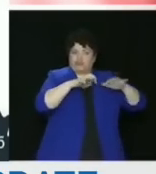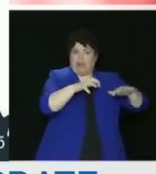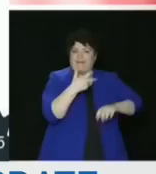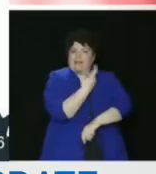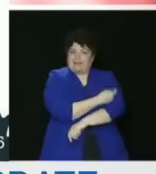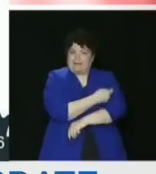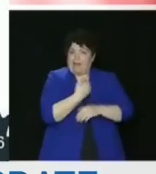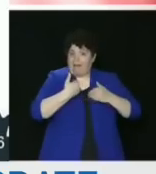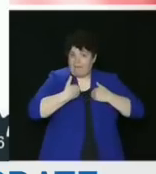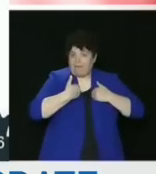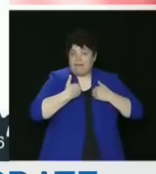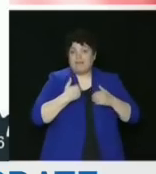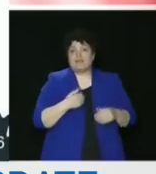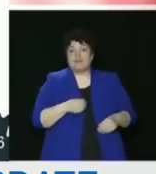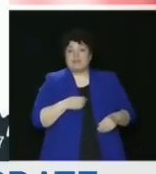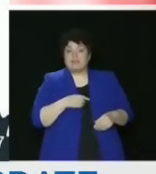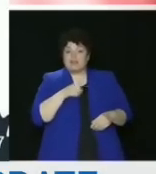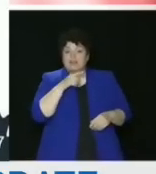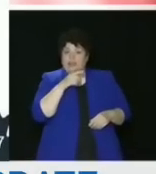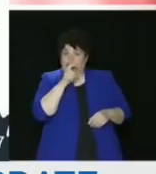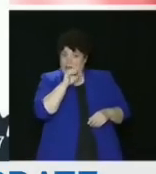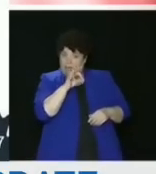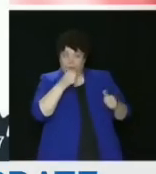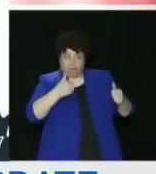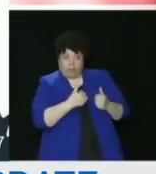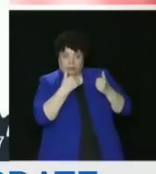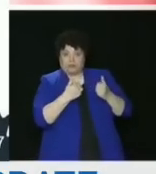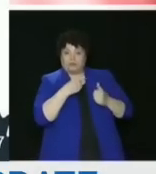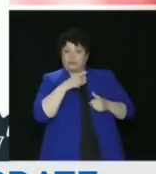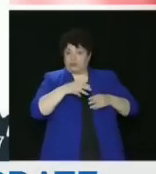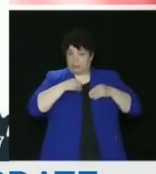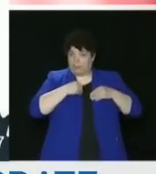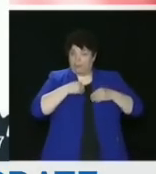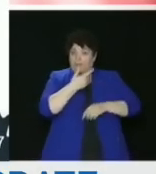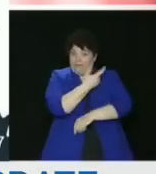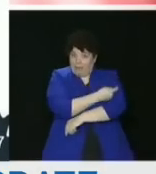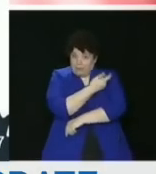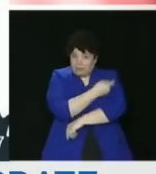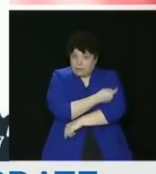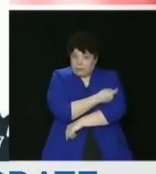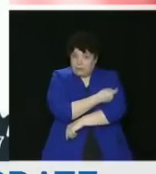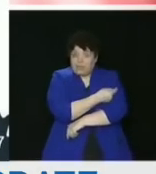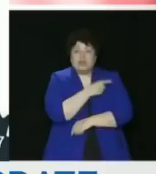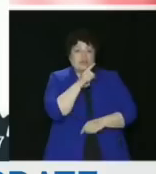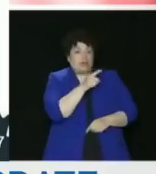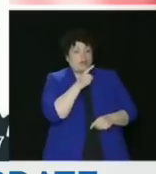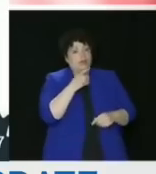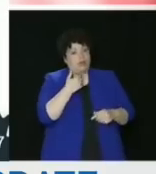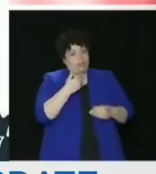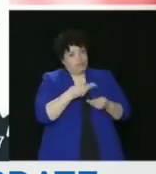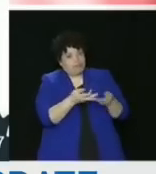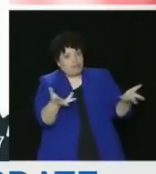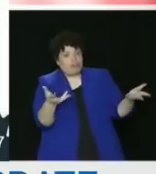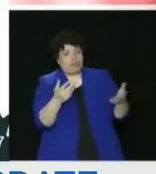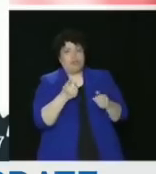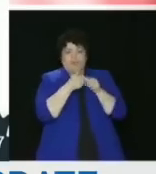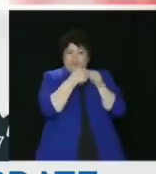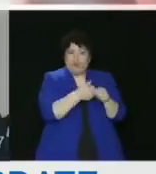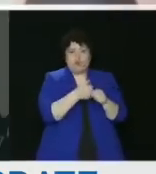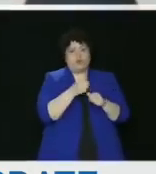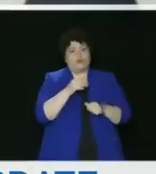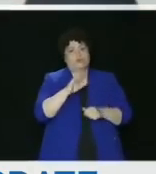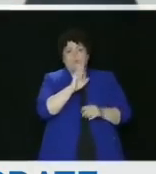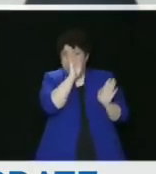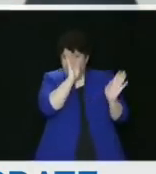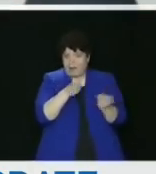safe toute lifting sécurité, scenario, si if suffisamment de enough personnes people se get font vacciner vaccinated et en and plus du monde que assuming la vaccine vaccination se rollout déroule comme proceeds as prévu,